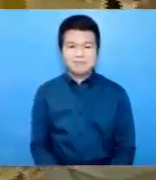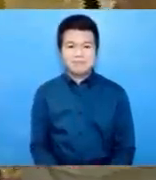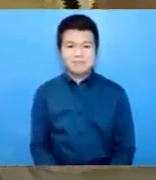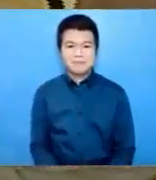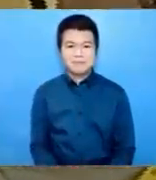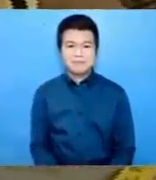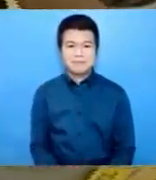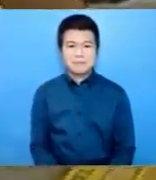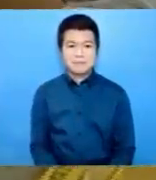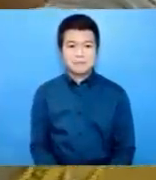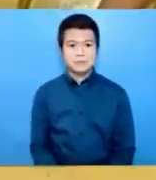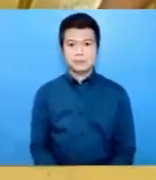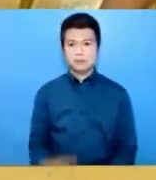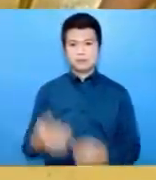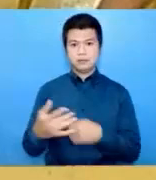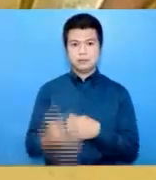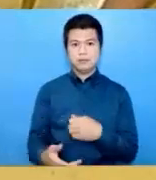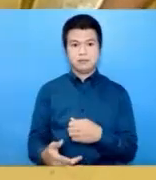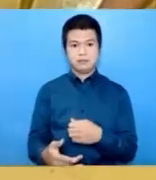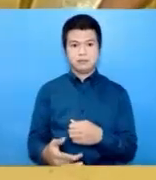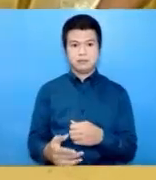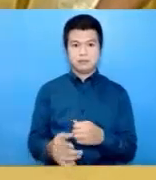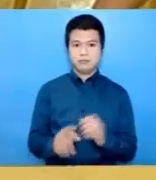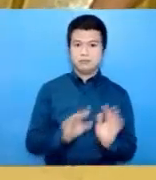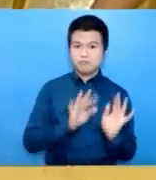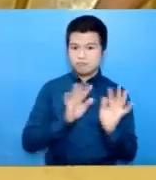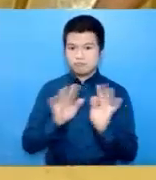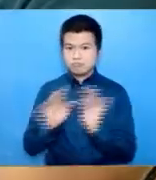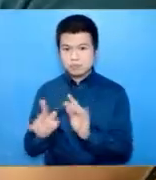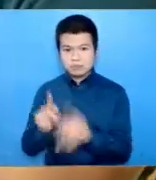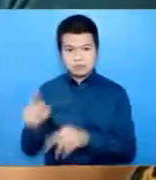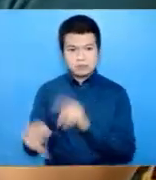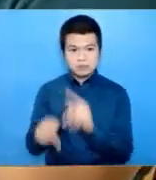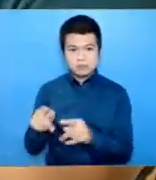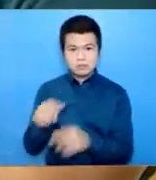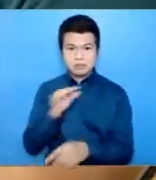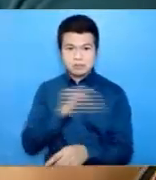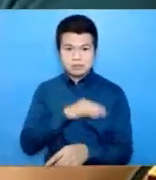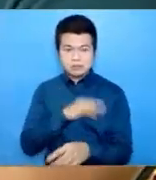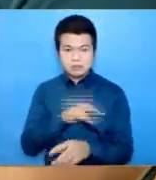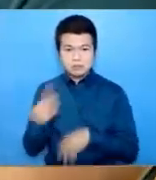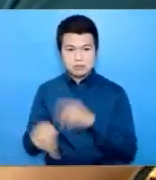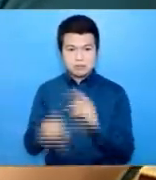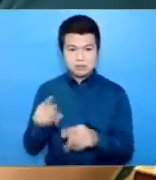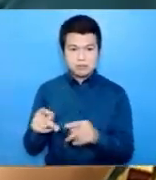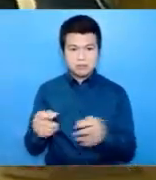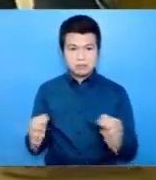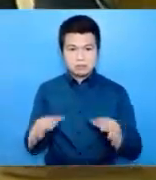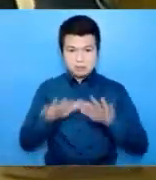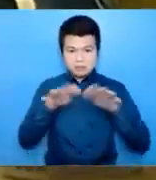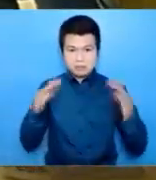Maagang dumating ang mga benepisyaryo ng ECQ ayuda sa covered court ng Barangay San Isidro sa Parañaque City.